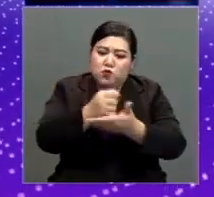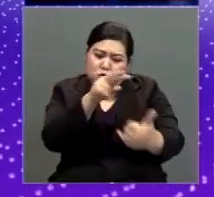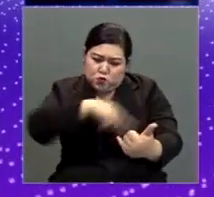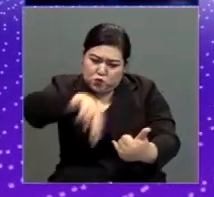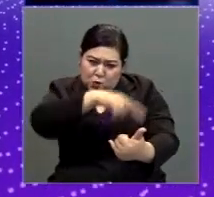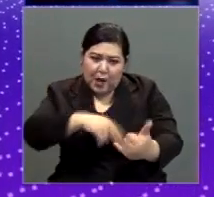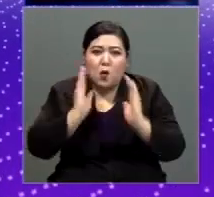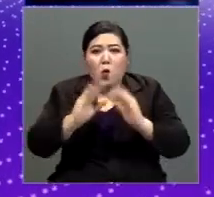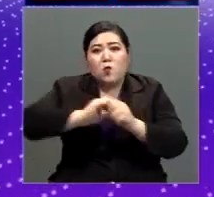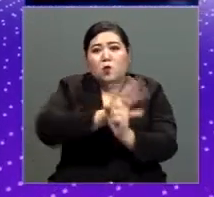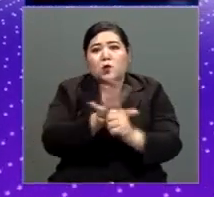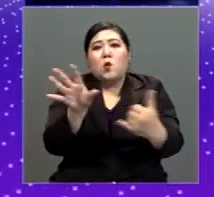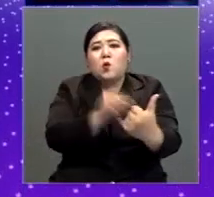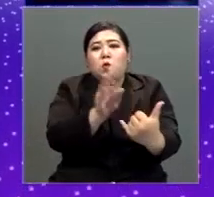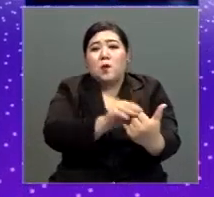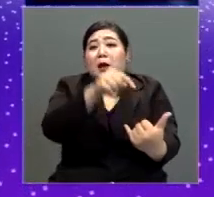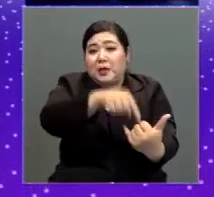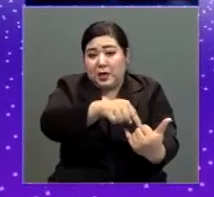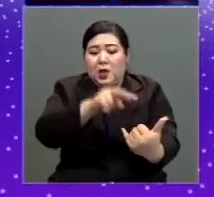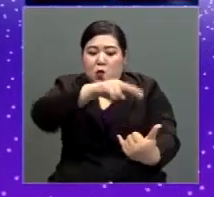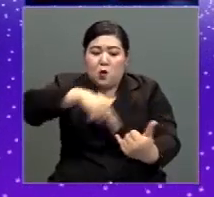โอ้นี่บอกว่าแพทย์ให้รับการรักษาตัวอยู่ที่บ้านและได้รับยาเรียบร้อยแล้วซึ่งก็มีเพื่อนบ้านคนไทยในละแวกใกล้เคียงมาช่วยดูแลเรื่องของอาหารการกินผู้ติดเชื้อจึงยังไม่ประสงค์ขอความช่วยเหลือจากสถานทูตในตอนนี้สถานเอกอัครราชทูตยังได้แจ้งให้กับผู้ติดเชื้อและผู้ใกล้ชิดทราบนะคะว่าสามารถติดต่อสถานทูตได้ทันทีหากต้องการความช่วยเหลือใดๆโดยสถานเอกอัครราชทูตจากติดตามอาการต่อไปอย่างใกล้ชิดนอกจากนี้ถ้าทางสถานเอกอัครราชทูตยังให้ข้อมูลเพิ่มเติมด้วยนะคะว่าเรื่องของการรักษาตัวอยู่ที่บ้านหลายคนกังวลใจเขาบอกว่าเป็นไปตามนโยบายและแนวทางด้านสาธารณสุขของเนเธอร์แลนด์ในการควบคุมและรักษาผู้ป่วยติดเชื้อโควิช19โดยจะให้รับเข้ารักษาในโรงพยาบาลได้ก็ต่อเมื่อเป็นผู้ที่มีอาการรุนแรงเท่านั้นและตั้งแต่เกิดการแพร่ระบาดทางสถานเอกอัครราชทูตก็ได้ให้ความช่วยเหลือและคุ้มครองคนไทย